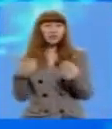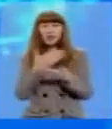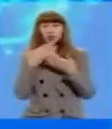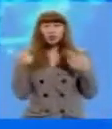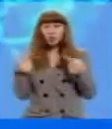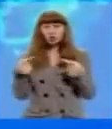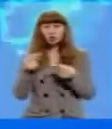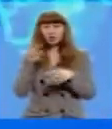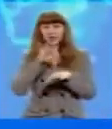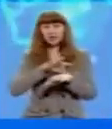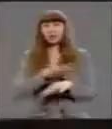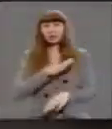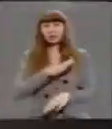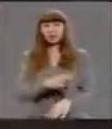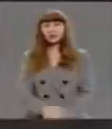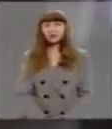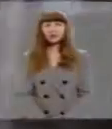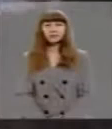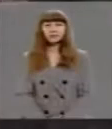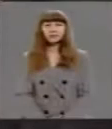тілші репортажы.